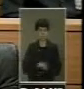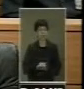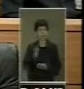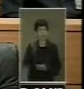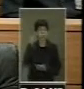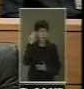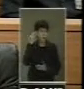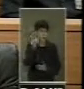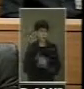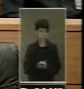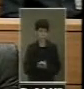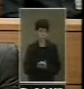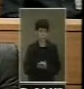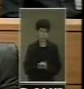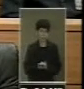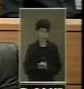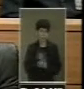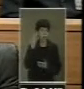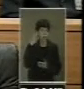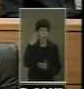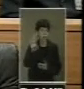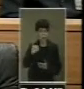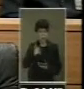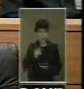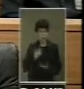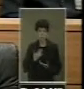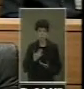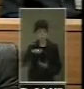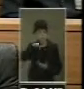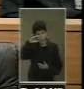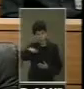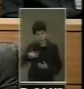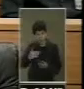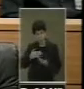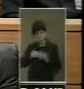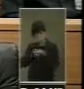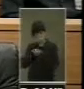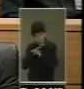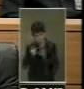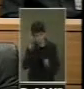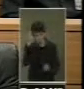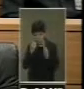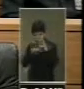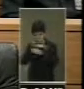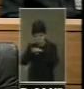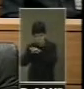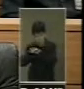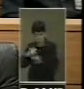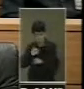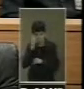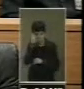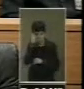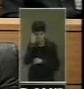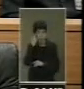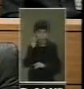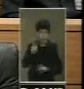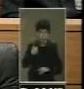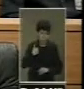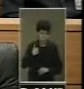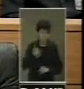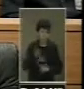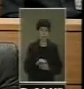สมัยนั้นหอบพี่หอบน้องหนีเข้าป่ากันด้วยความวิตกกังวล